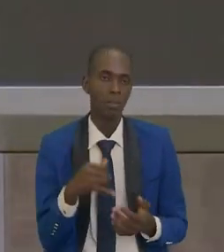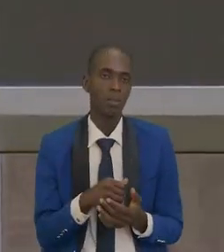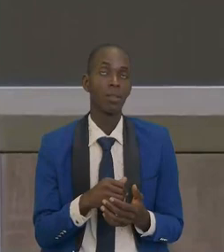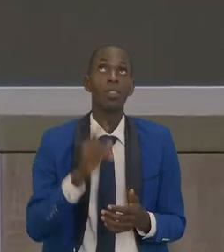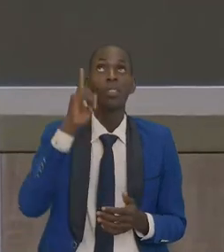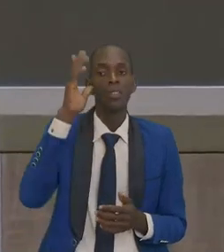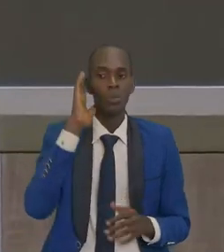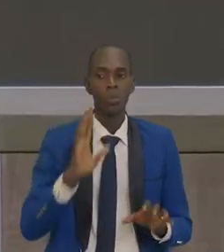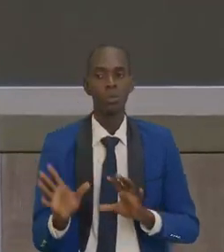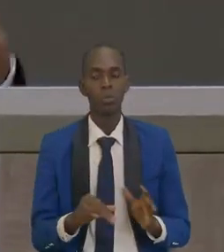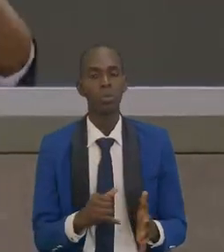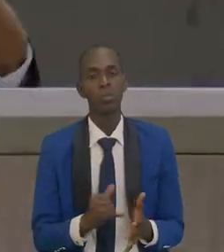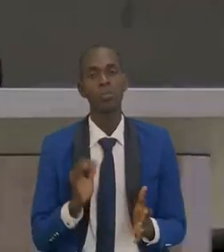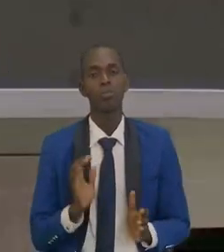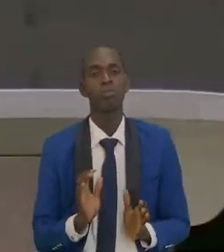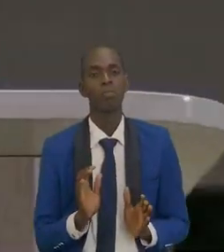Il le fera.